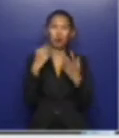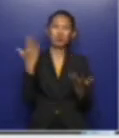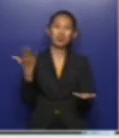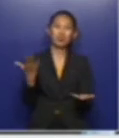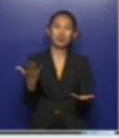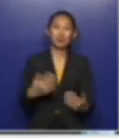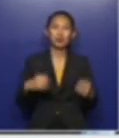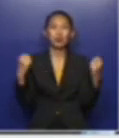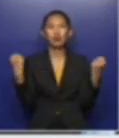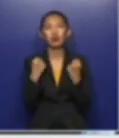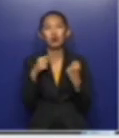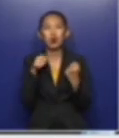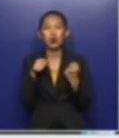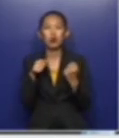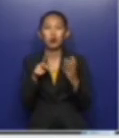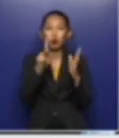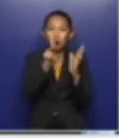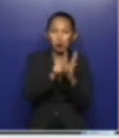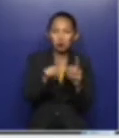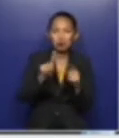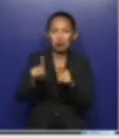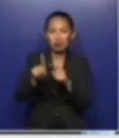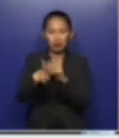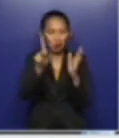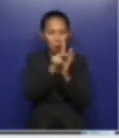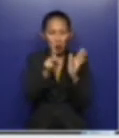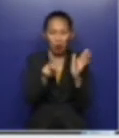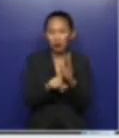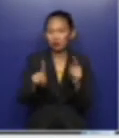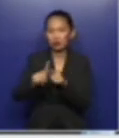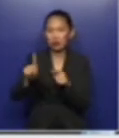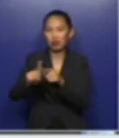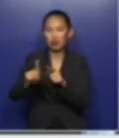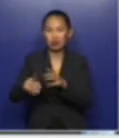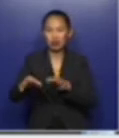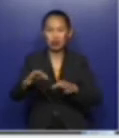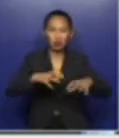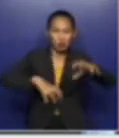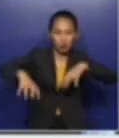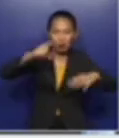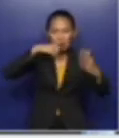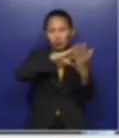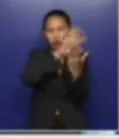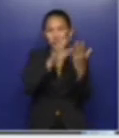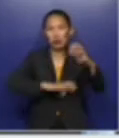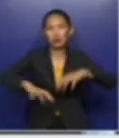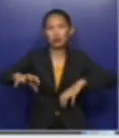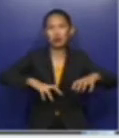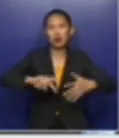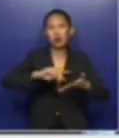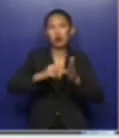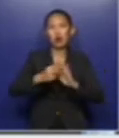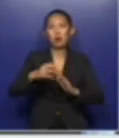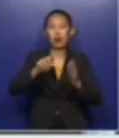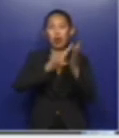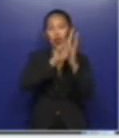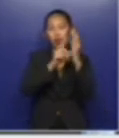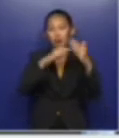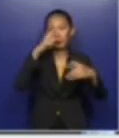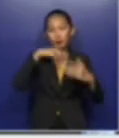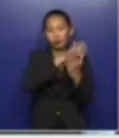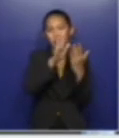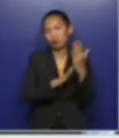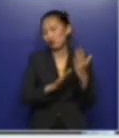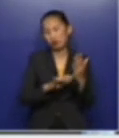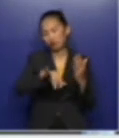ลัวใช้กฎเงื่อนไขที่เคร่งครัดมาบริหารประเทศในสถานการณ์นี้ไปไม่ได้ท่านประธานครับเพราะนั้นข้อที่4ครับผมเสนอแนะ